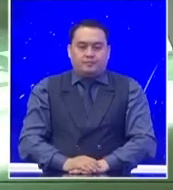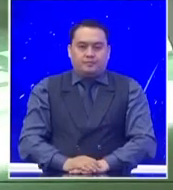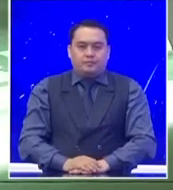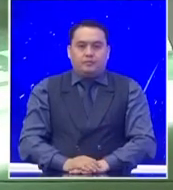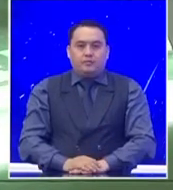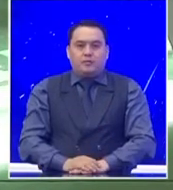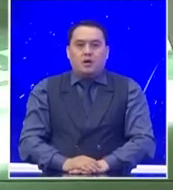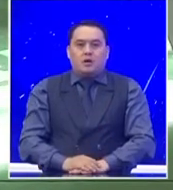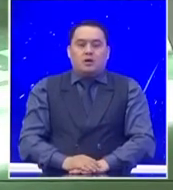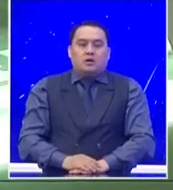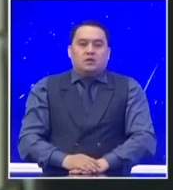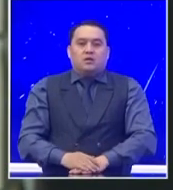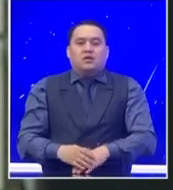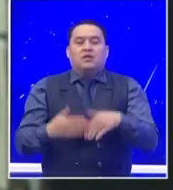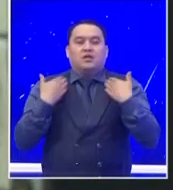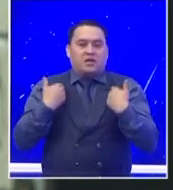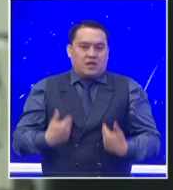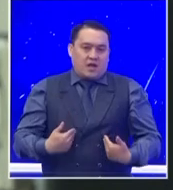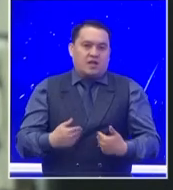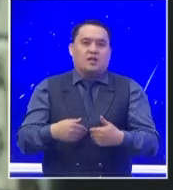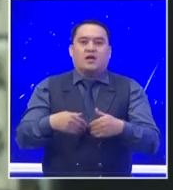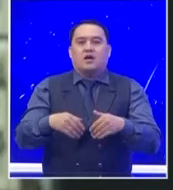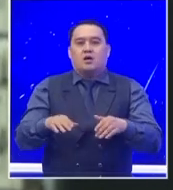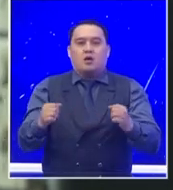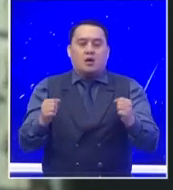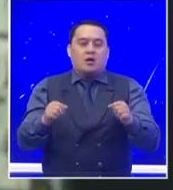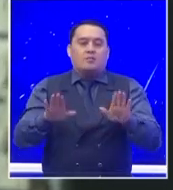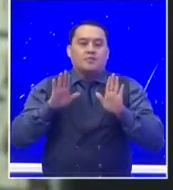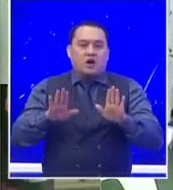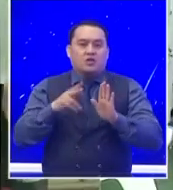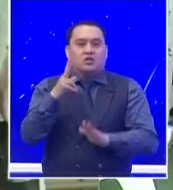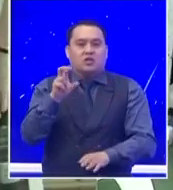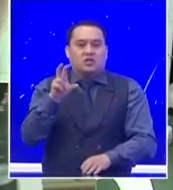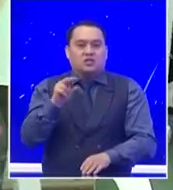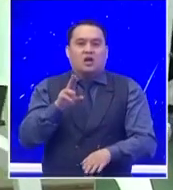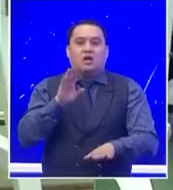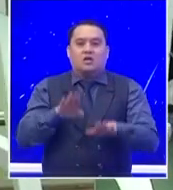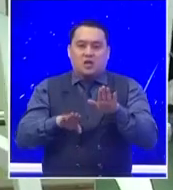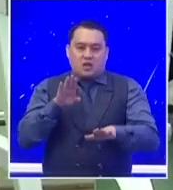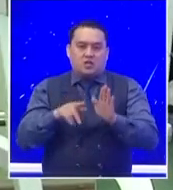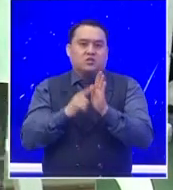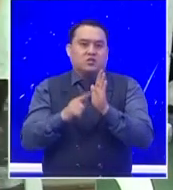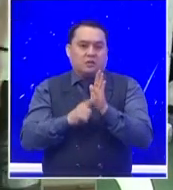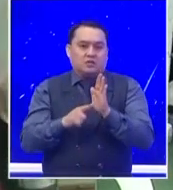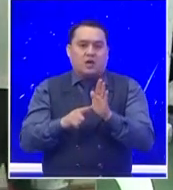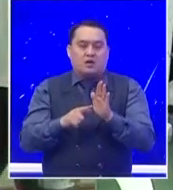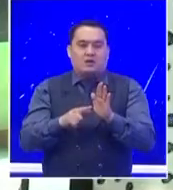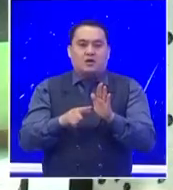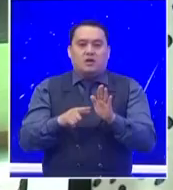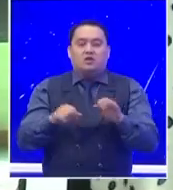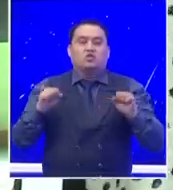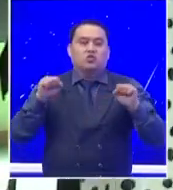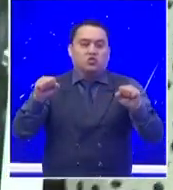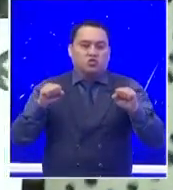Несмотря на, казалось бы, хрупкое тело, личный рекорд в жиме платформы у Юлии – 300 килограммов и 70 килограммов присед со штангой